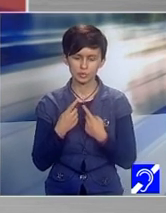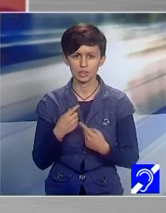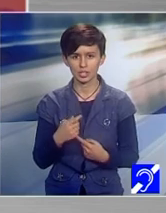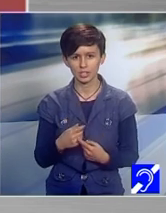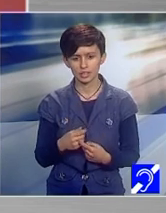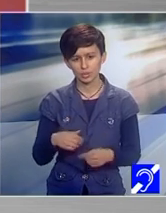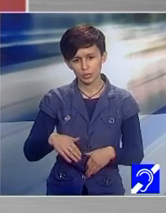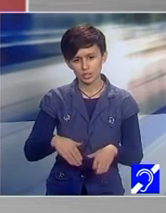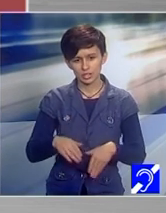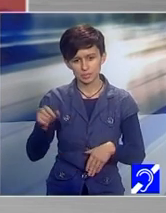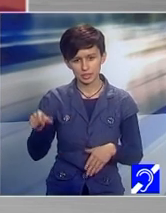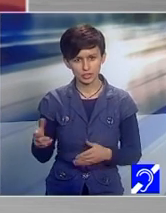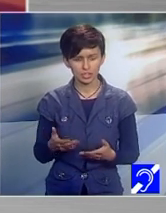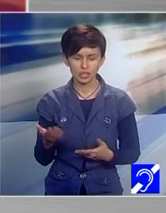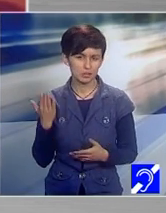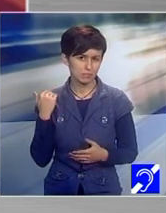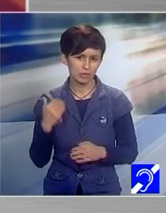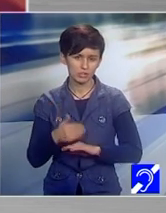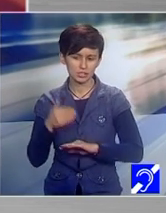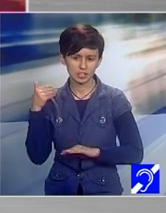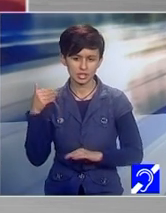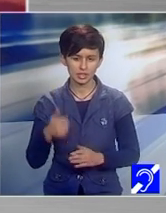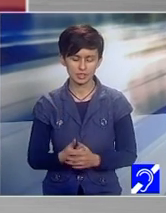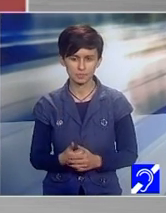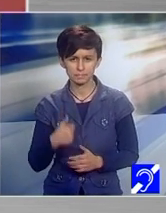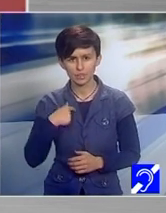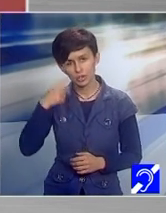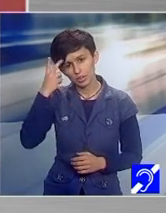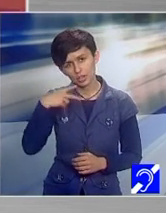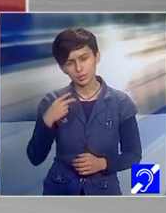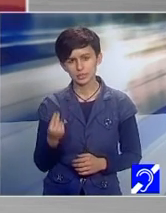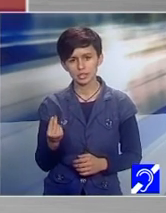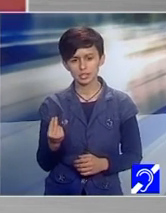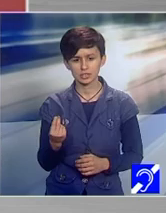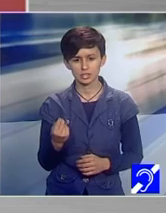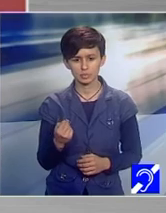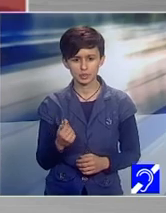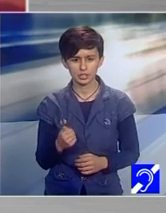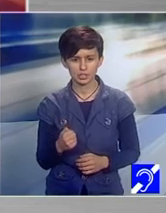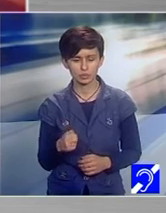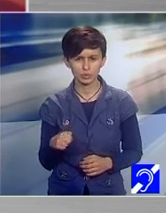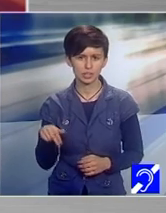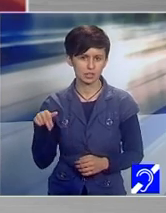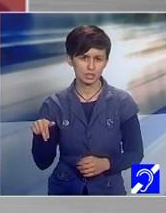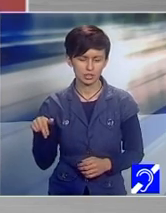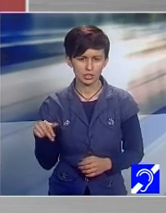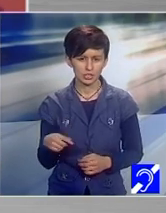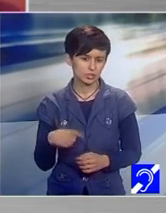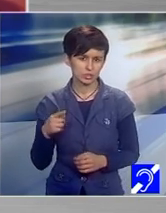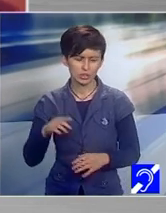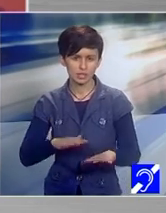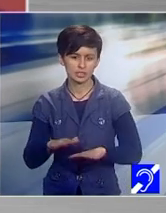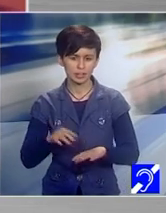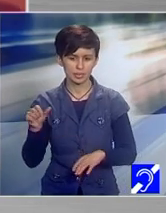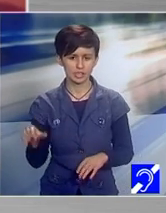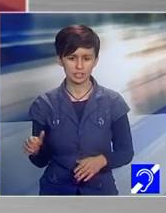cu miniștrii care au fost până acum de când sunt eu manager. M-am înțeles bine cu domnul Nicolaescu, m-am înțeles bine cu domnul Bănicioiu, cu